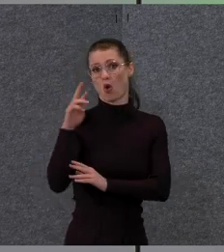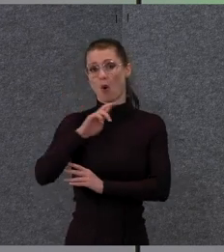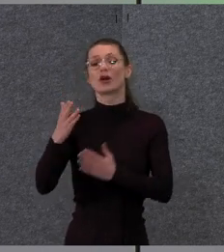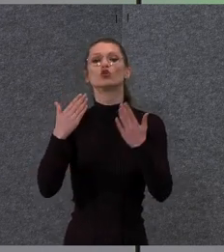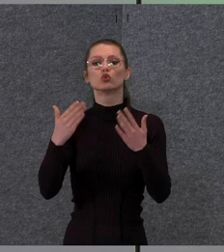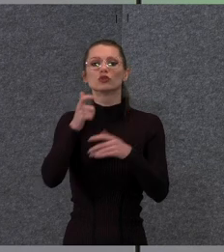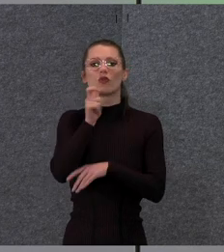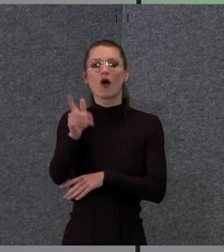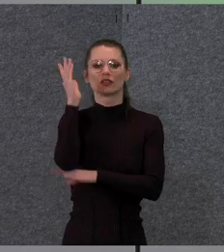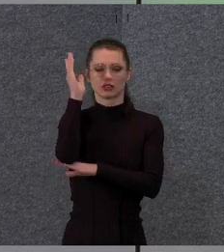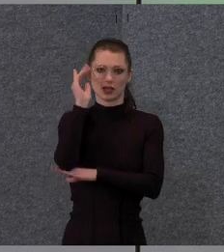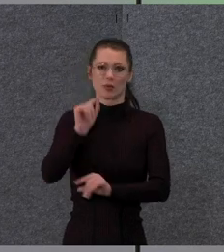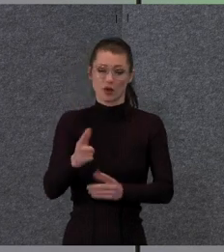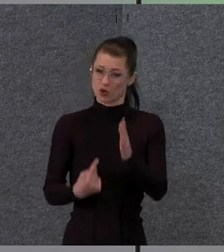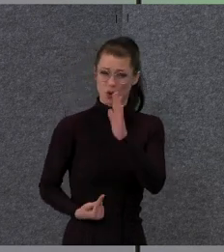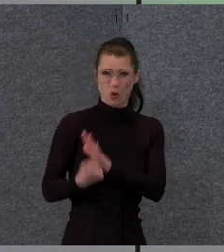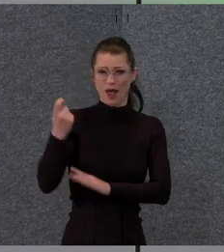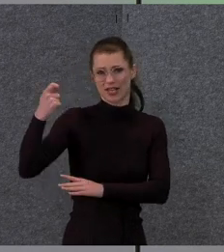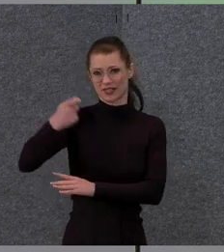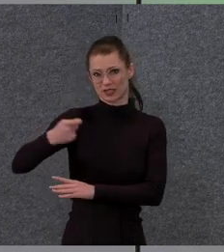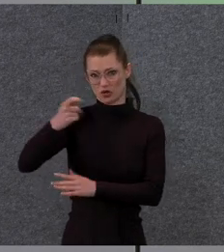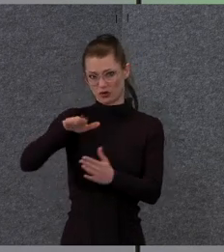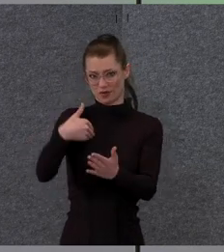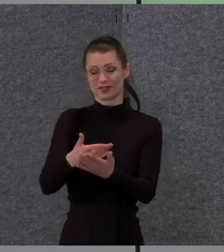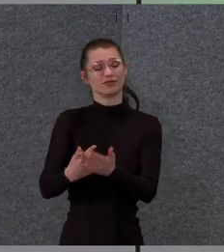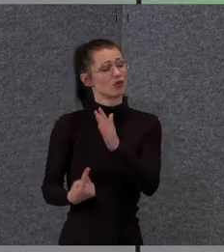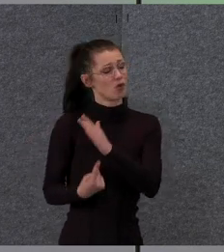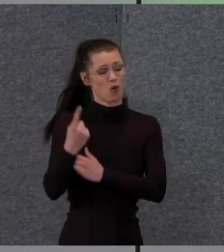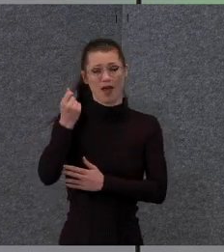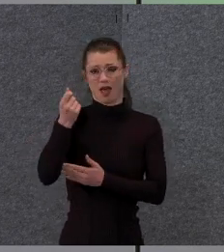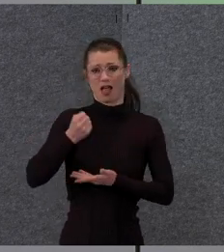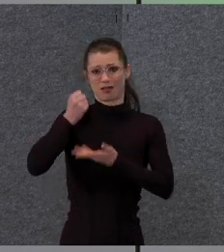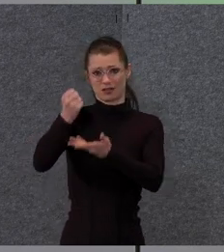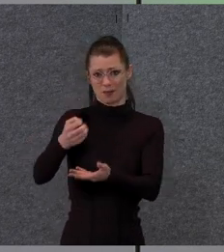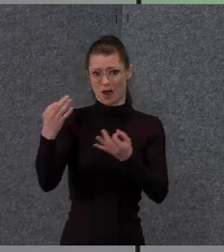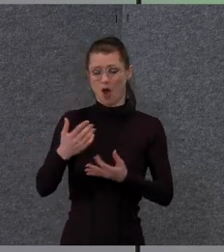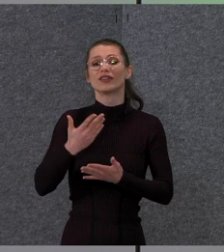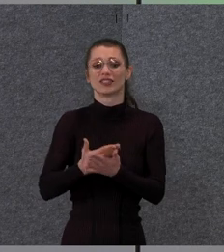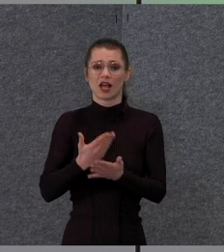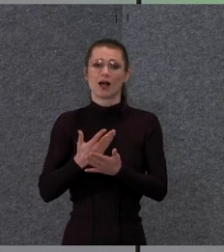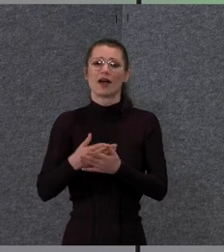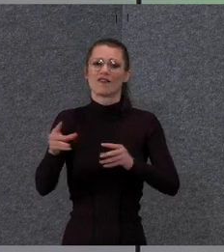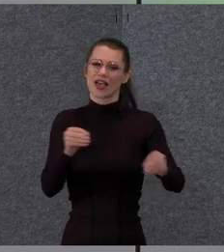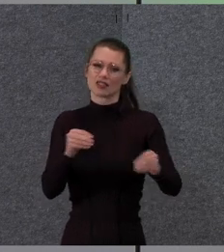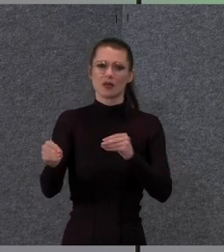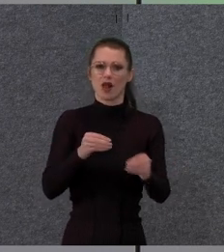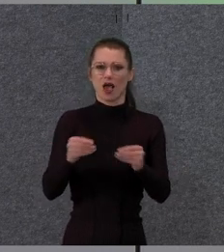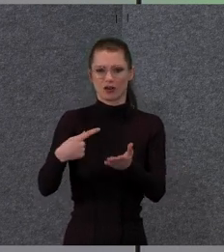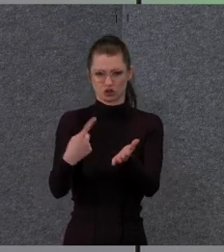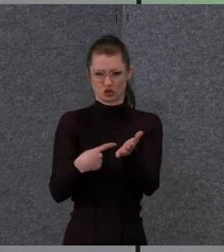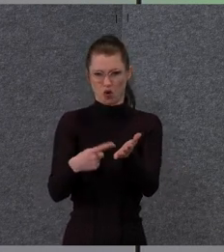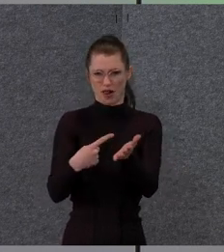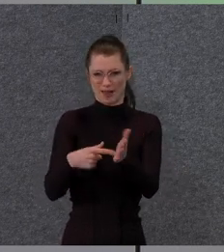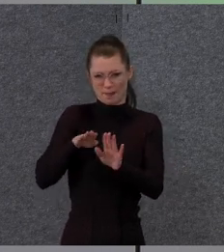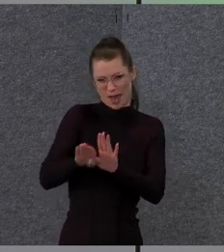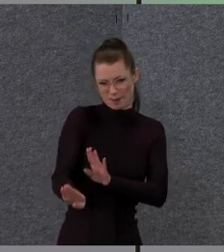riesige Investitionsaufgaben vor uns liegen, dass wir dafür gigantische Geldmittel brauchen und deswegen auch eine flexiblere Schuldenbremse. Das ist richtig, aber